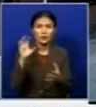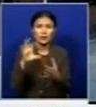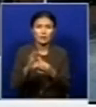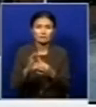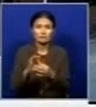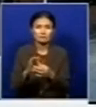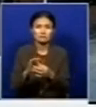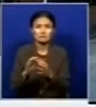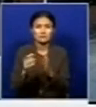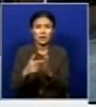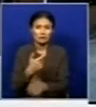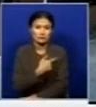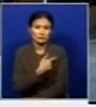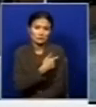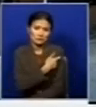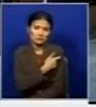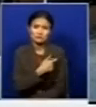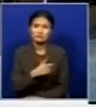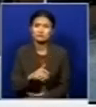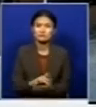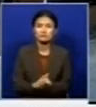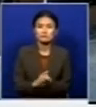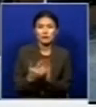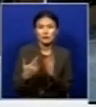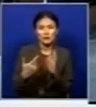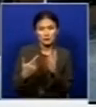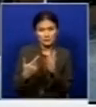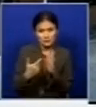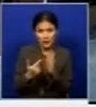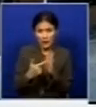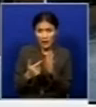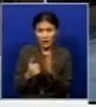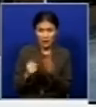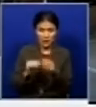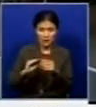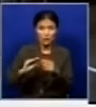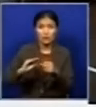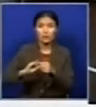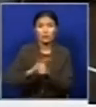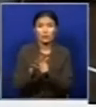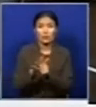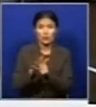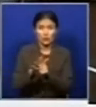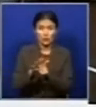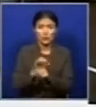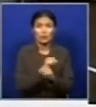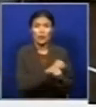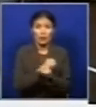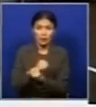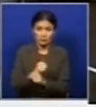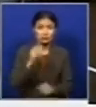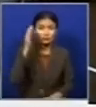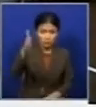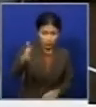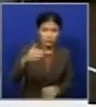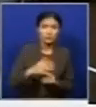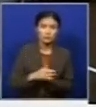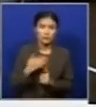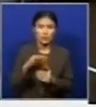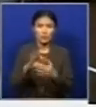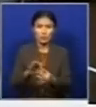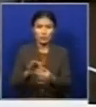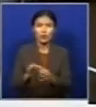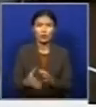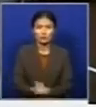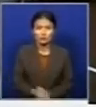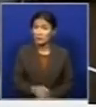หรือว่ายารักษาไวรัสโควิดในอนาคตที่จะค้นพบในอนาคตนะครับเ